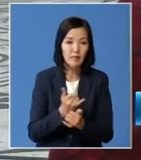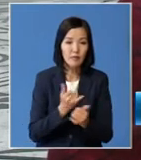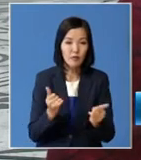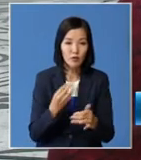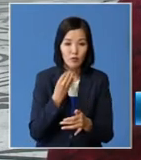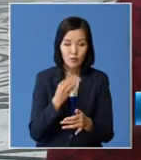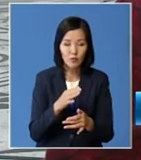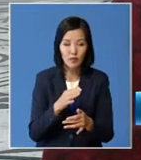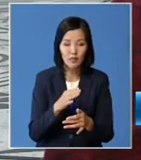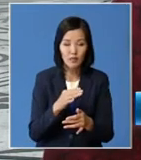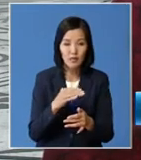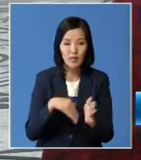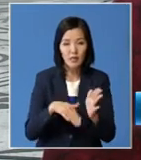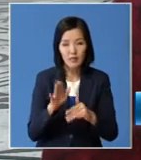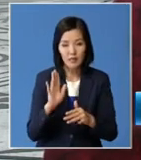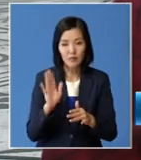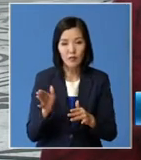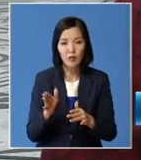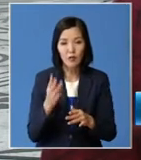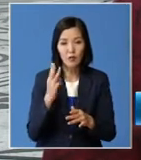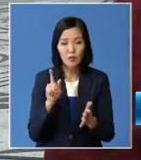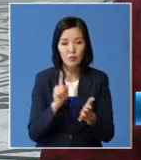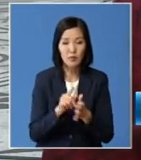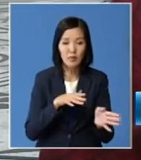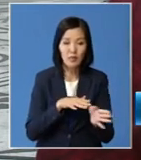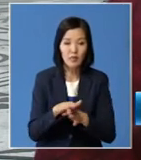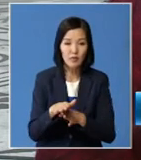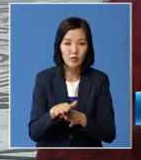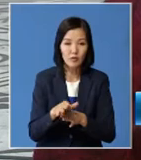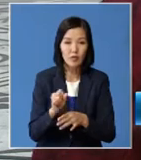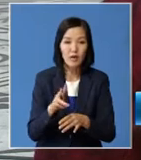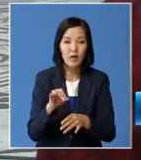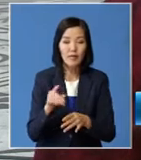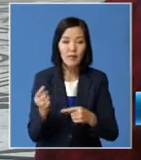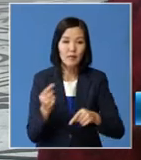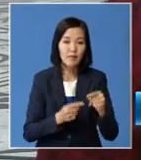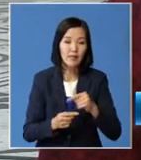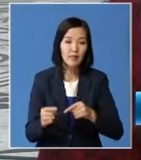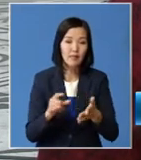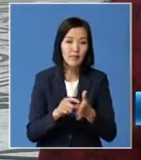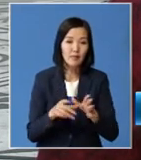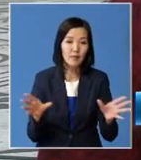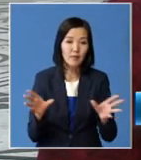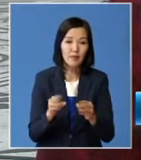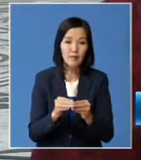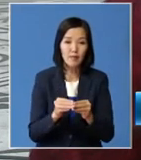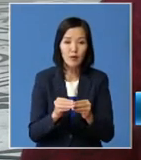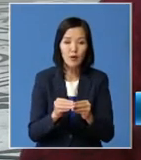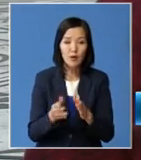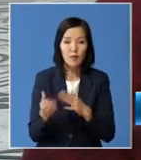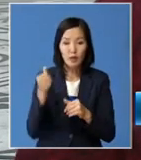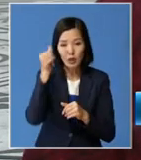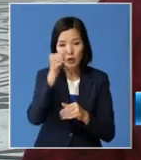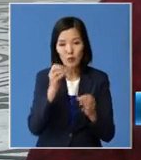сапасын жақсартады. Осы үш міндетті ілгерілету үшін біздің компания Атамекен ұлттық кәсіпкерлер палатасымен бірігіп, былтыр 10 қалада